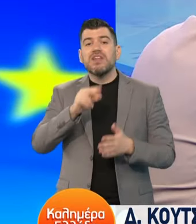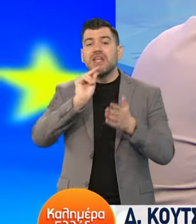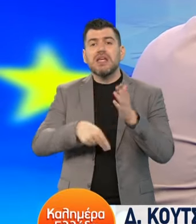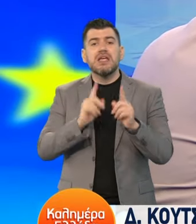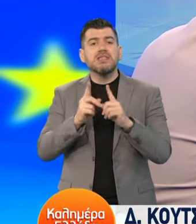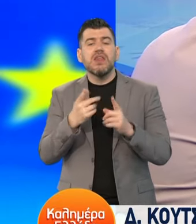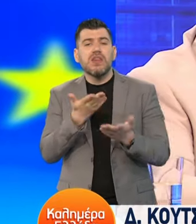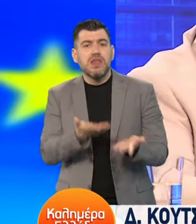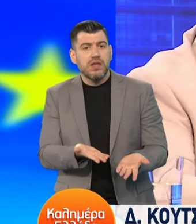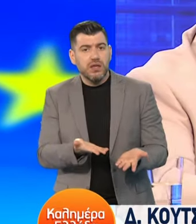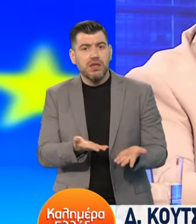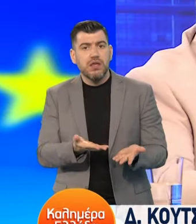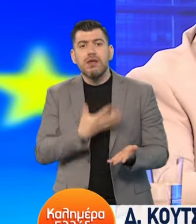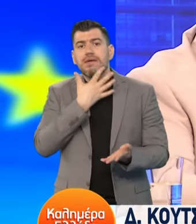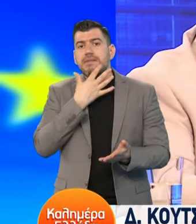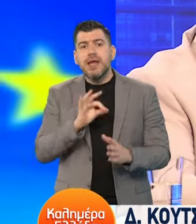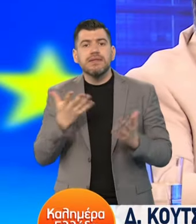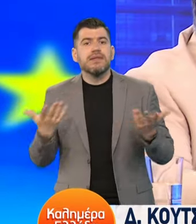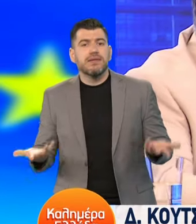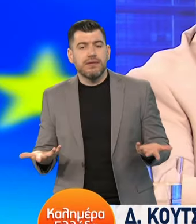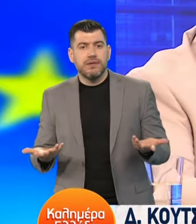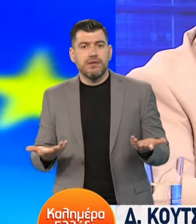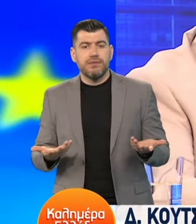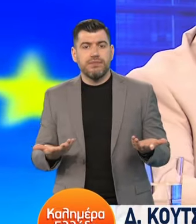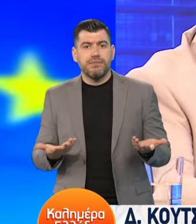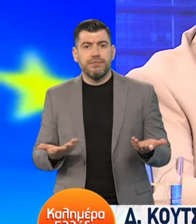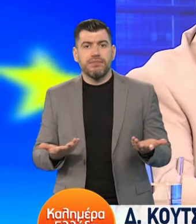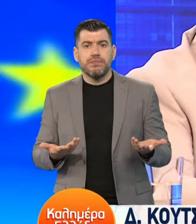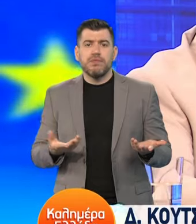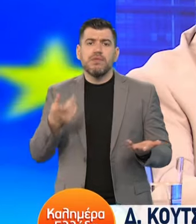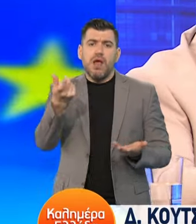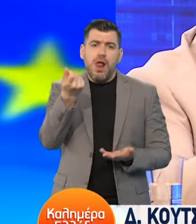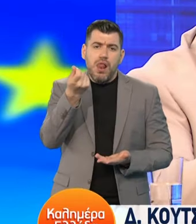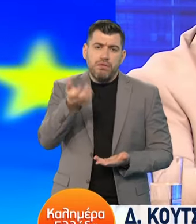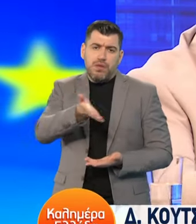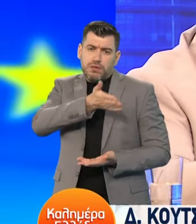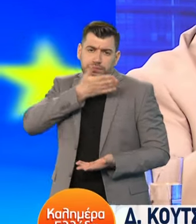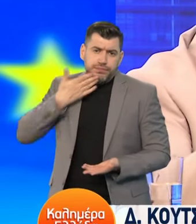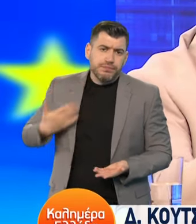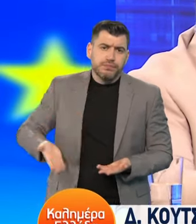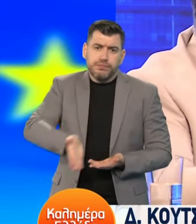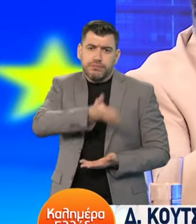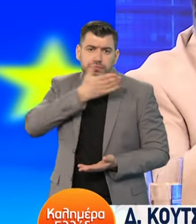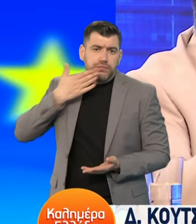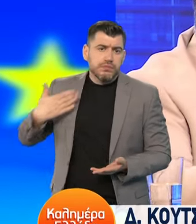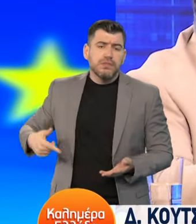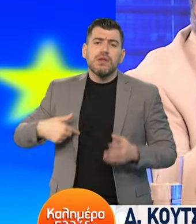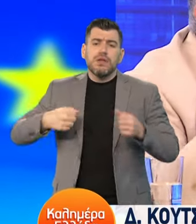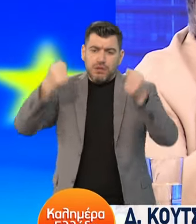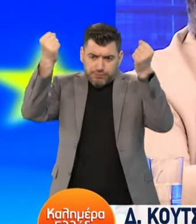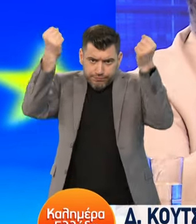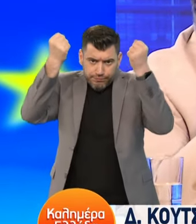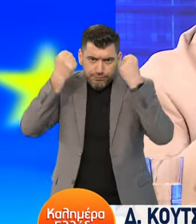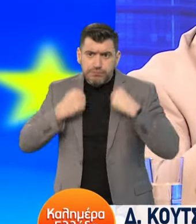έχει κατασπαταλήσει όχι τεράστιο χρήμα για τους εργαζόμενους, έχει λιανίσει κυριολεκτικά